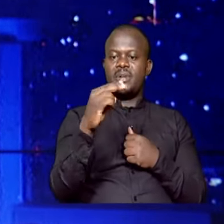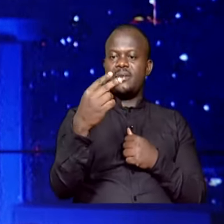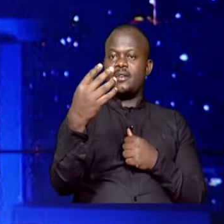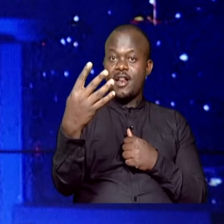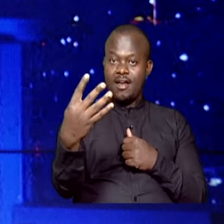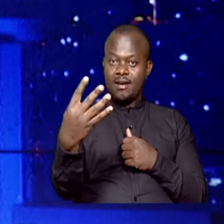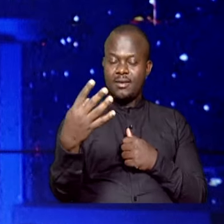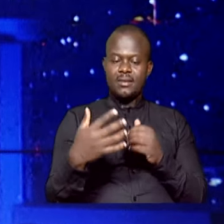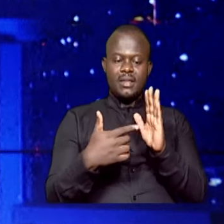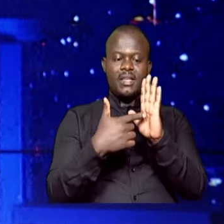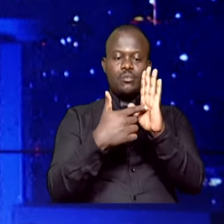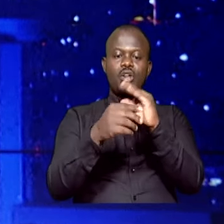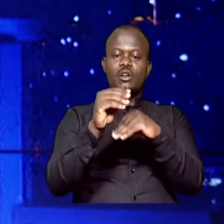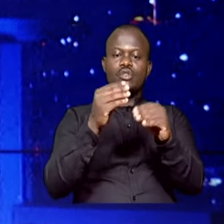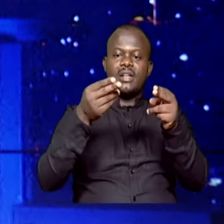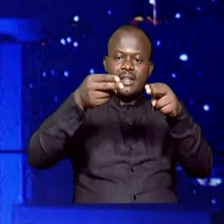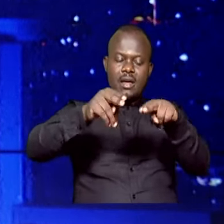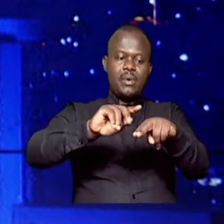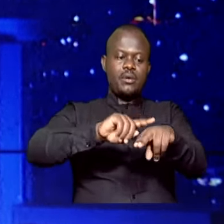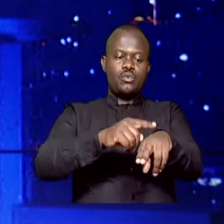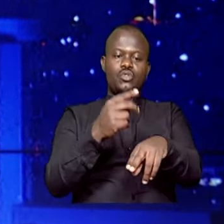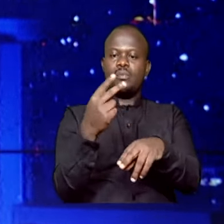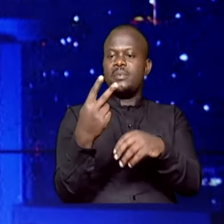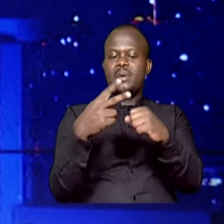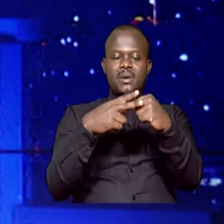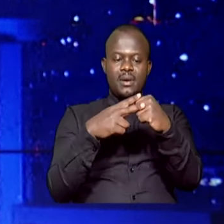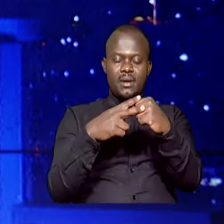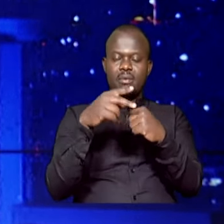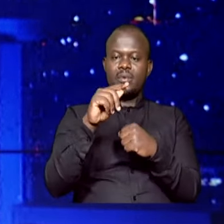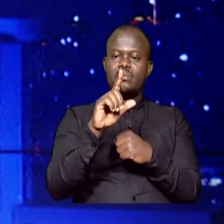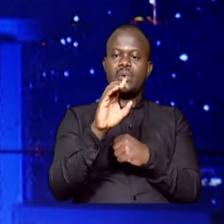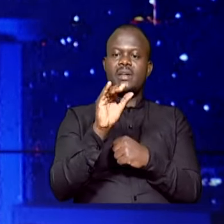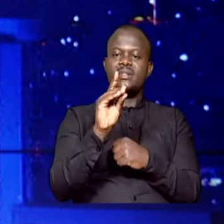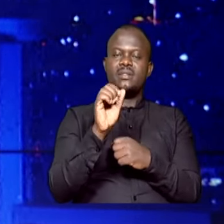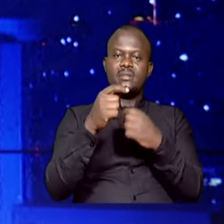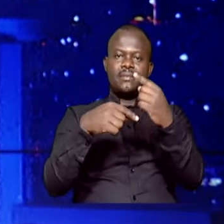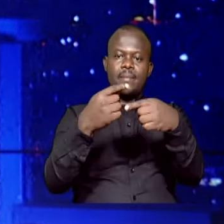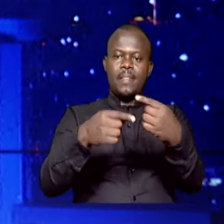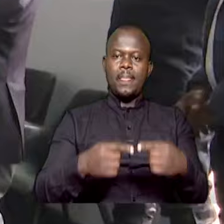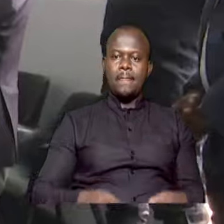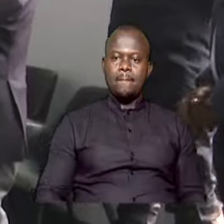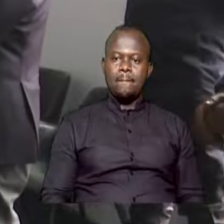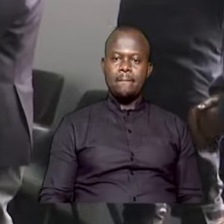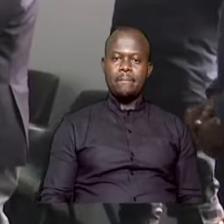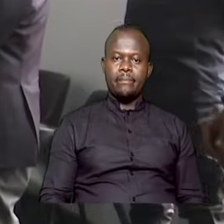2024 n'imurikagurisha ribaye ku nshuro ya 27. Preside Ngirinshuti arakomeza.